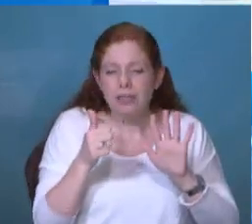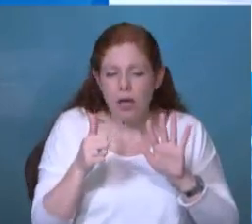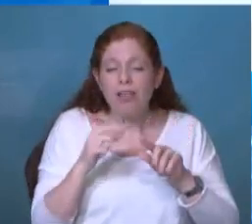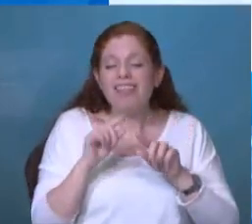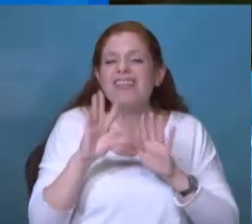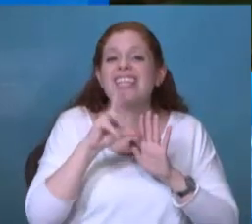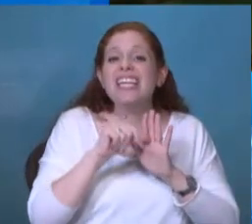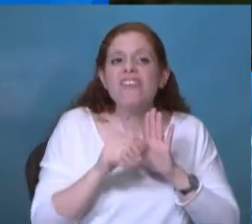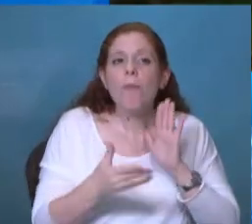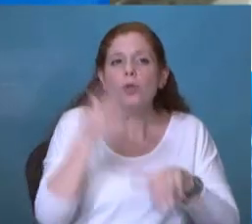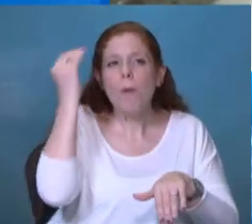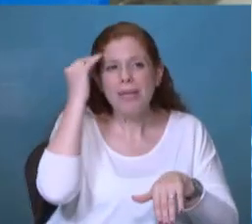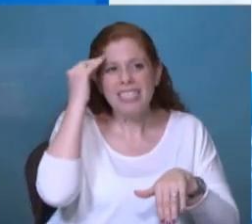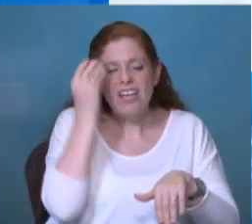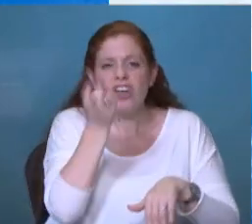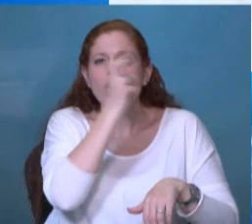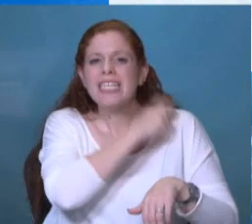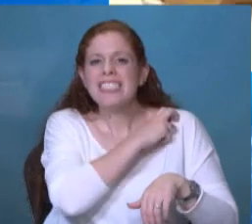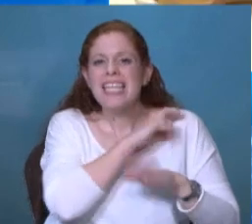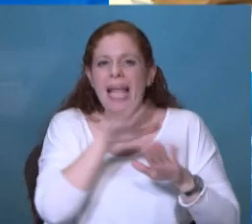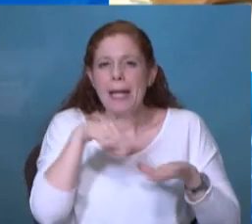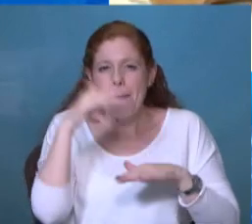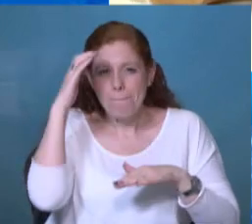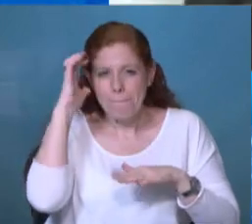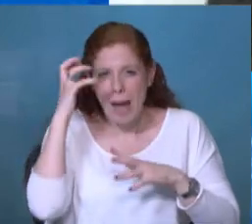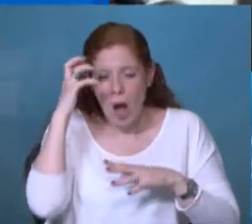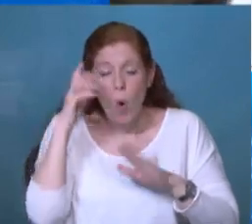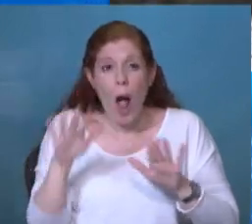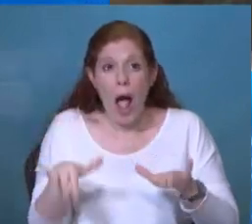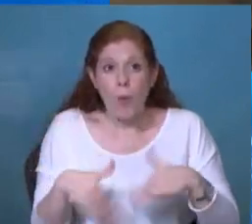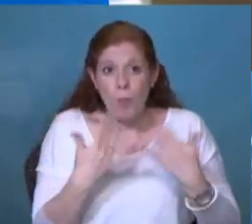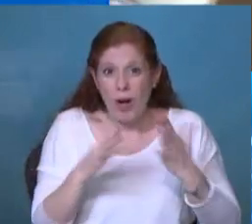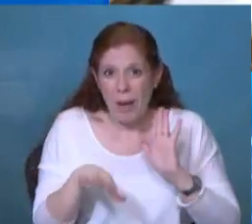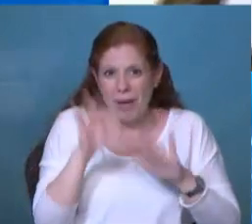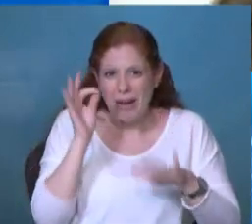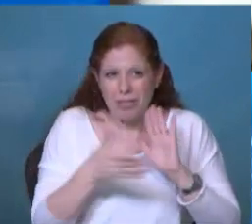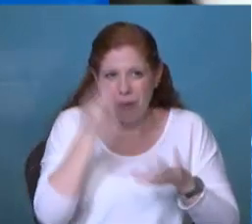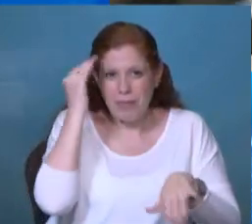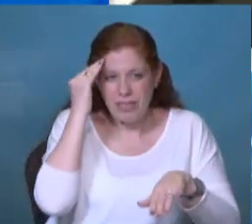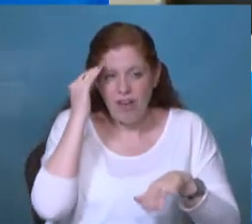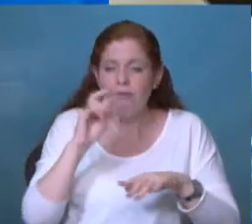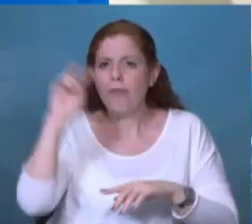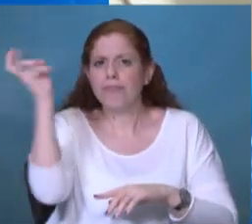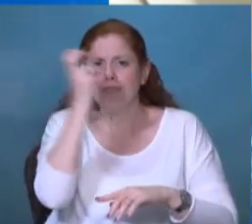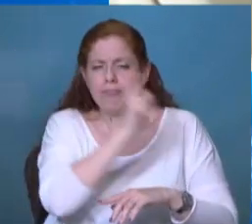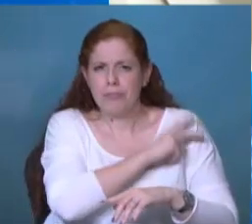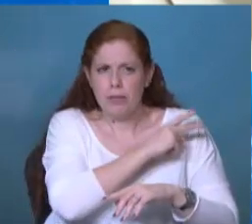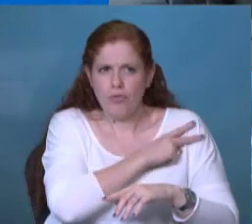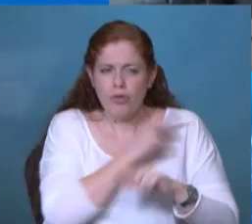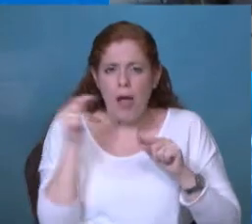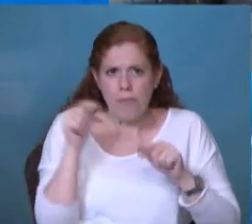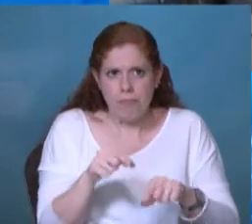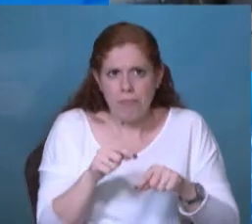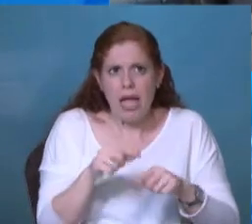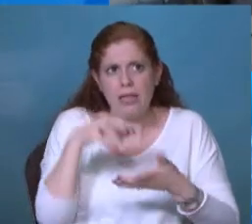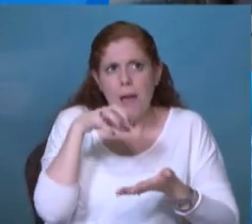מתוך בית הספר קציני ים בעכו. היום בבוקר מגלים זאת בבית ספר ומזיקים מיד את משטרת עכו. כמובן, מחוז חוף